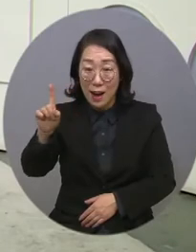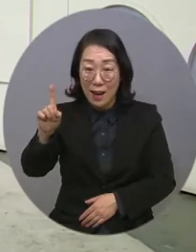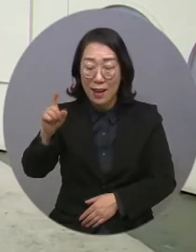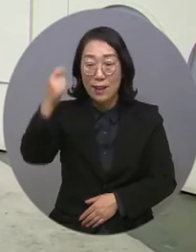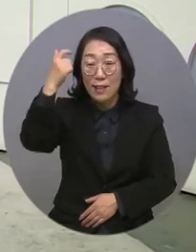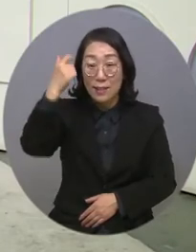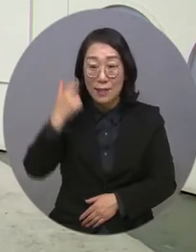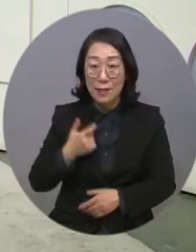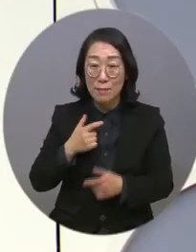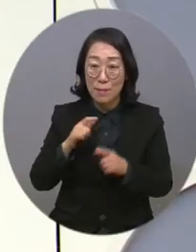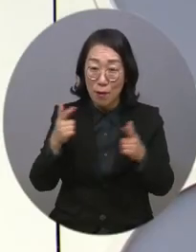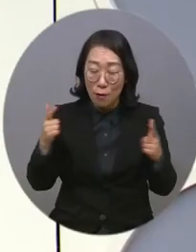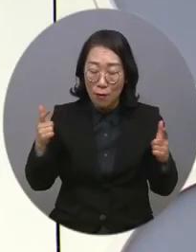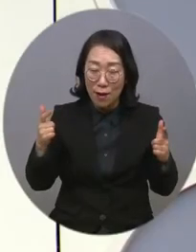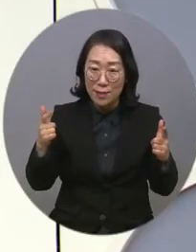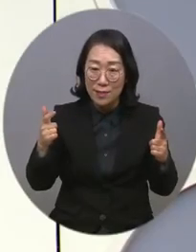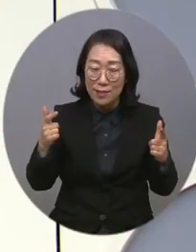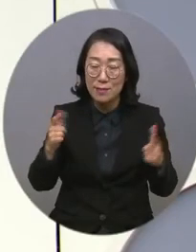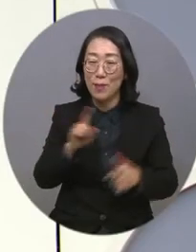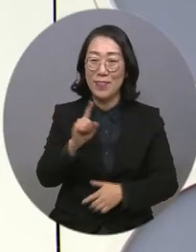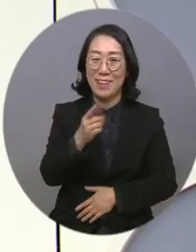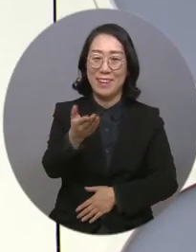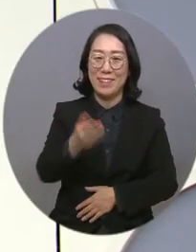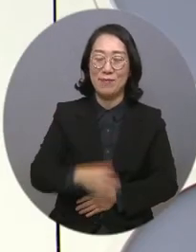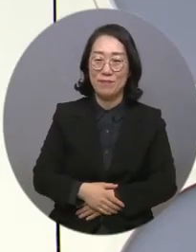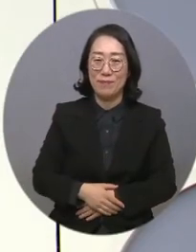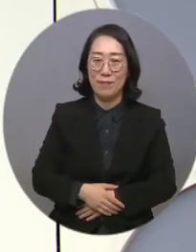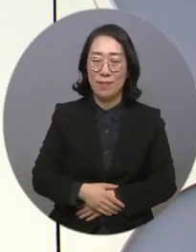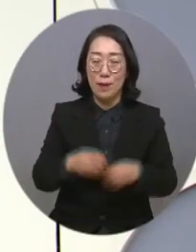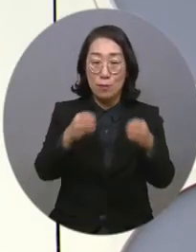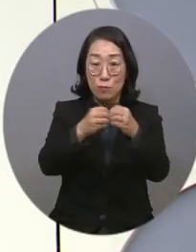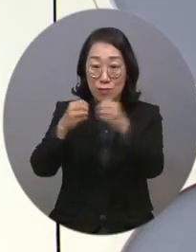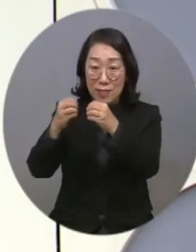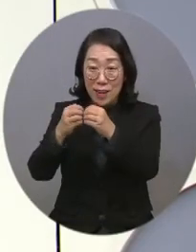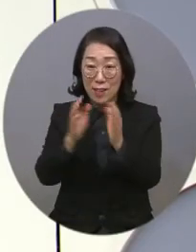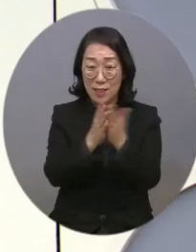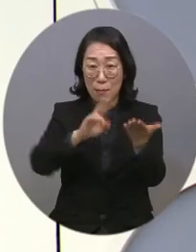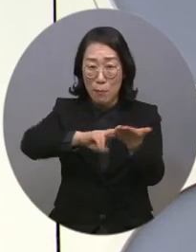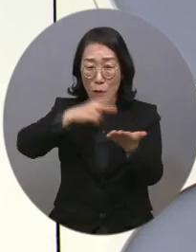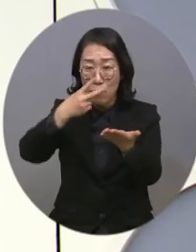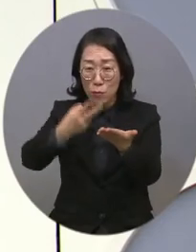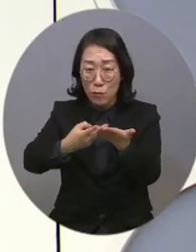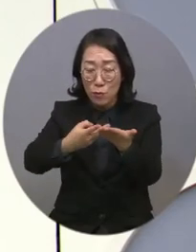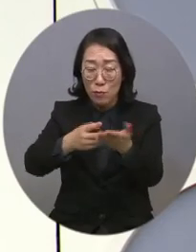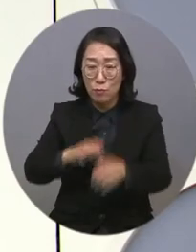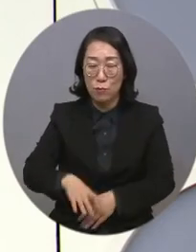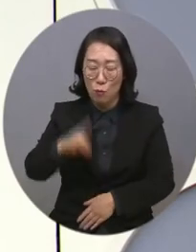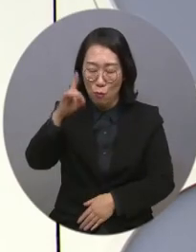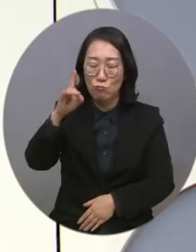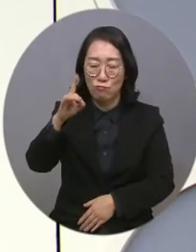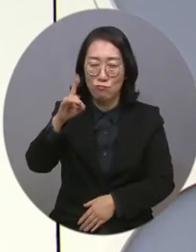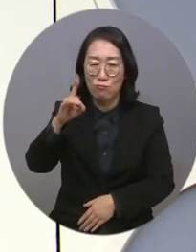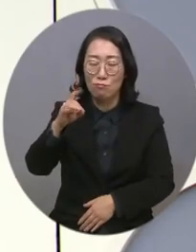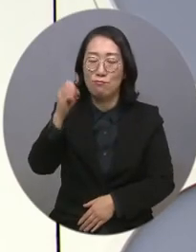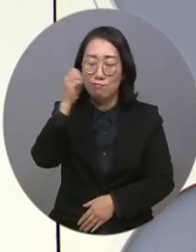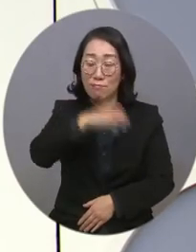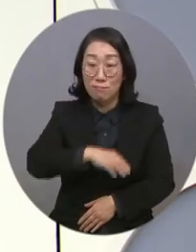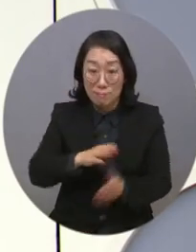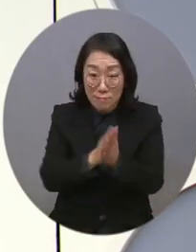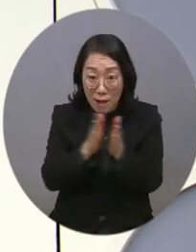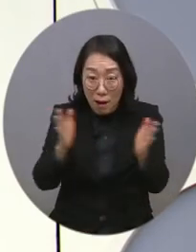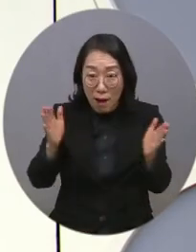그런 것도 있을 거 아니에요? 예, 사실 이 어떤 문학을 번역하는 게 처음에는 뭣다 모르고 이렇게 대들었는데